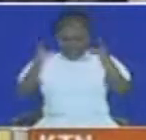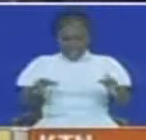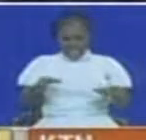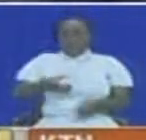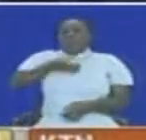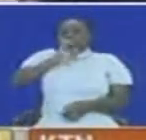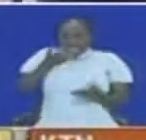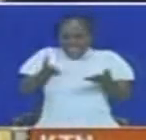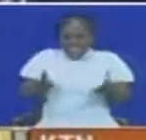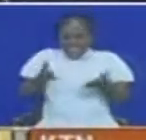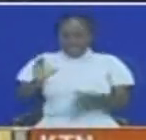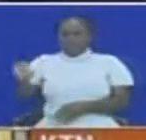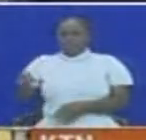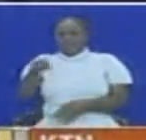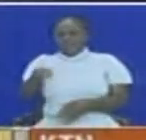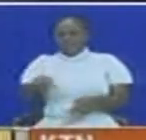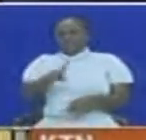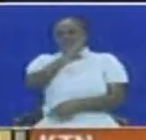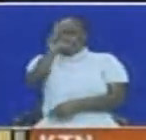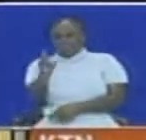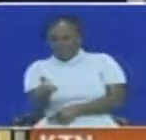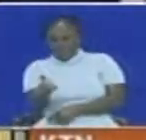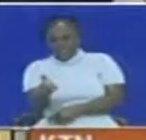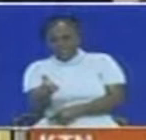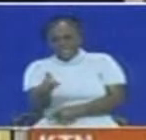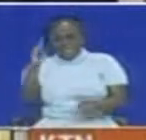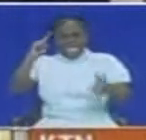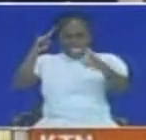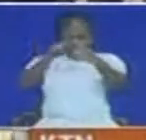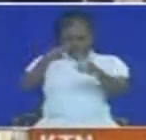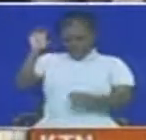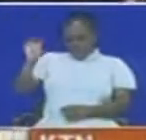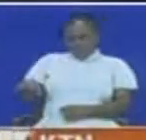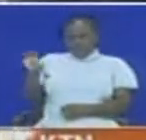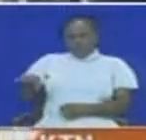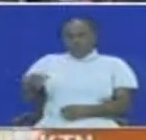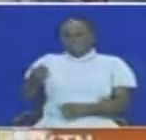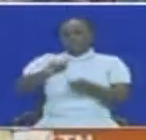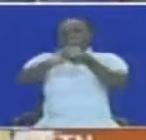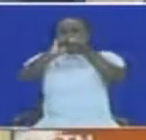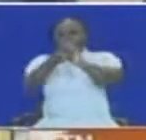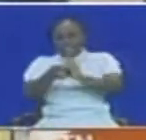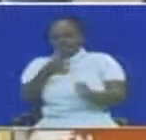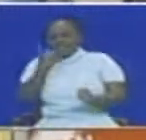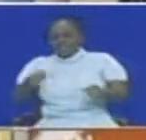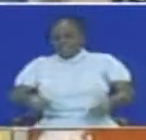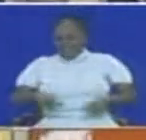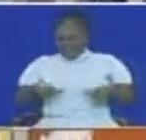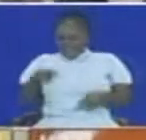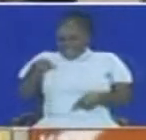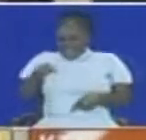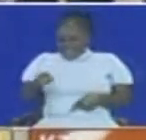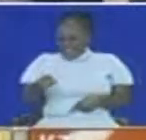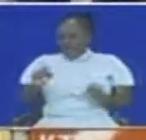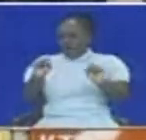papa hapa. Huku likisalia swali, je, malengo ya soko la Mudhuru ya kubadilisha na kuboresha maisha yao